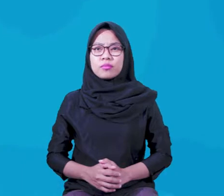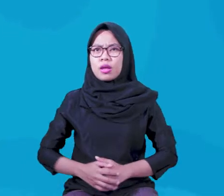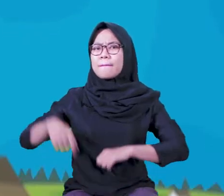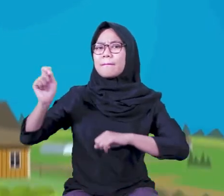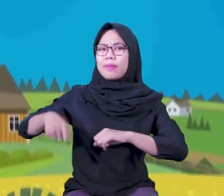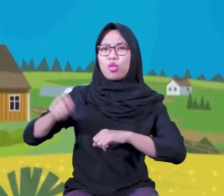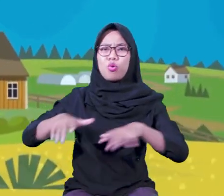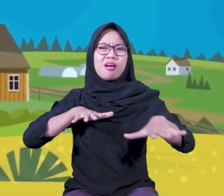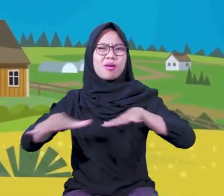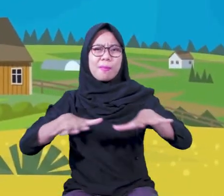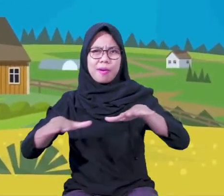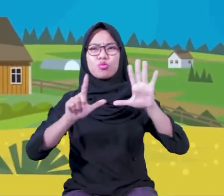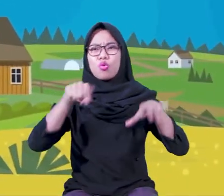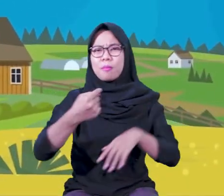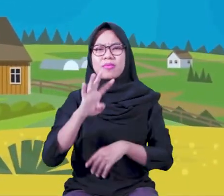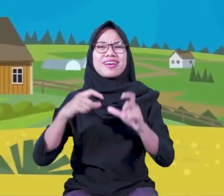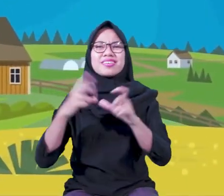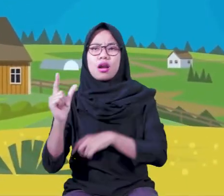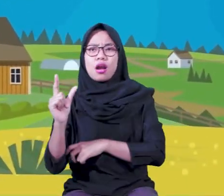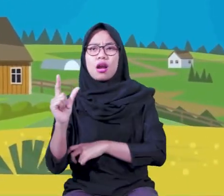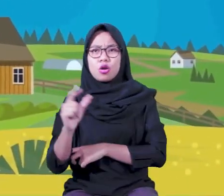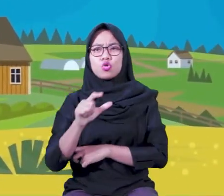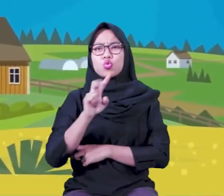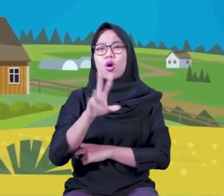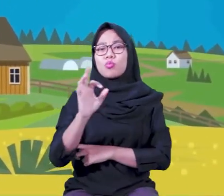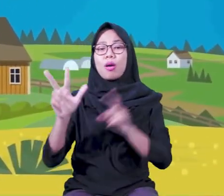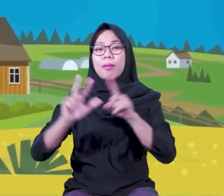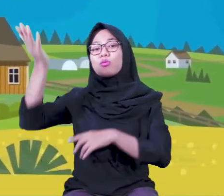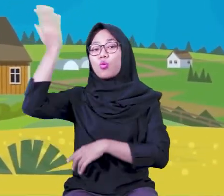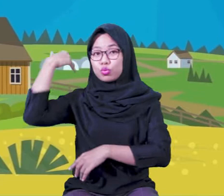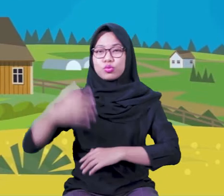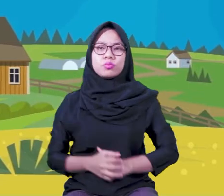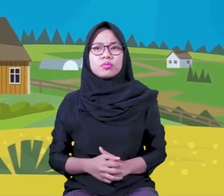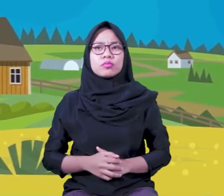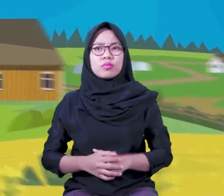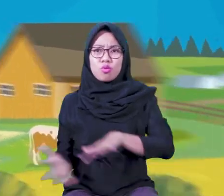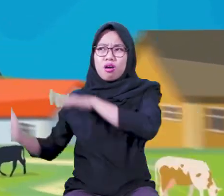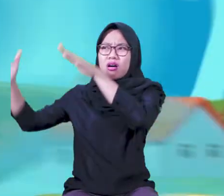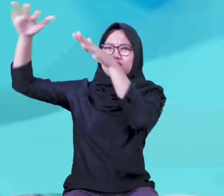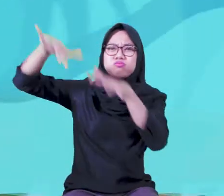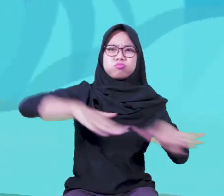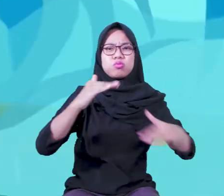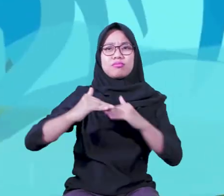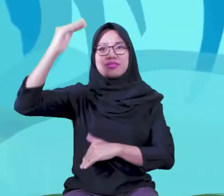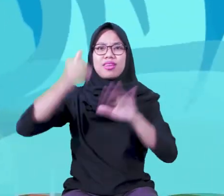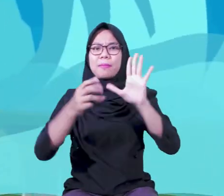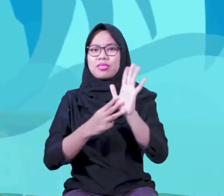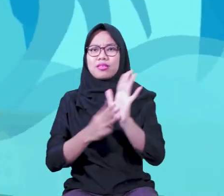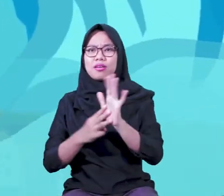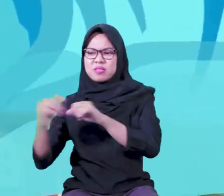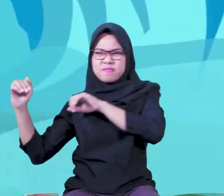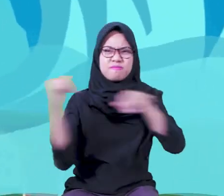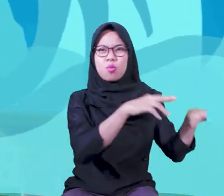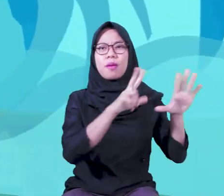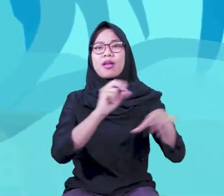di Palu dilanda gempa berkekuatan 7,4 skala Richter pada 2018 hilang tsunami setinggi hampir 6